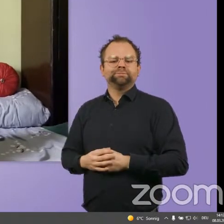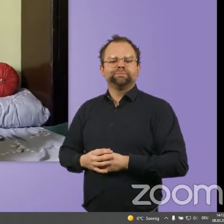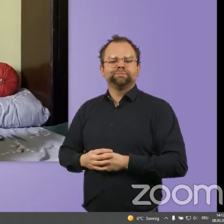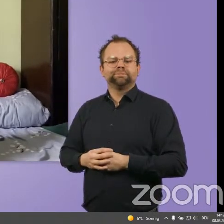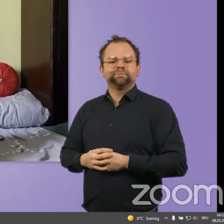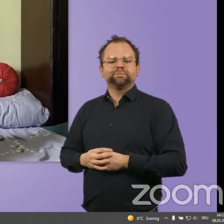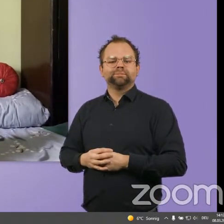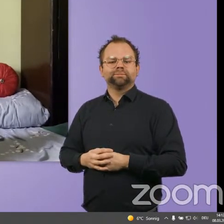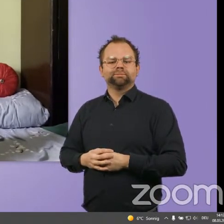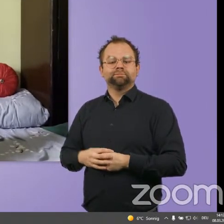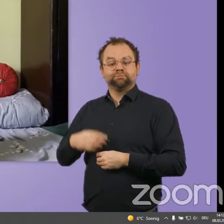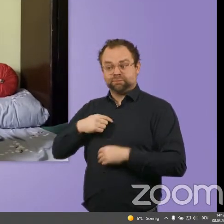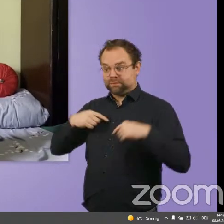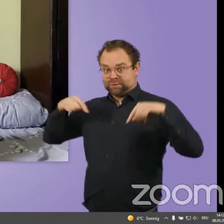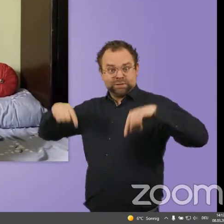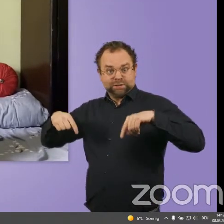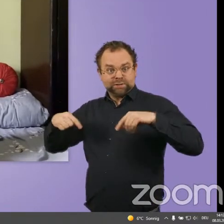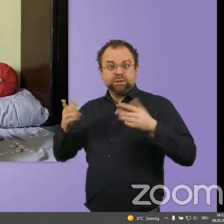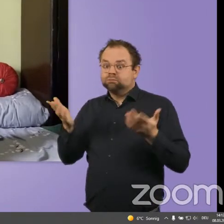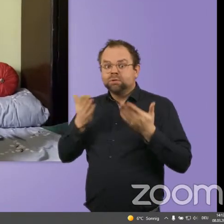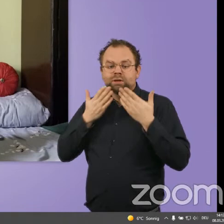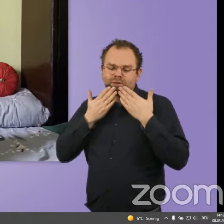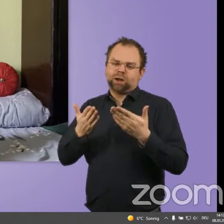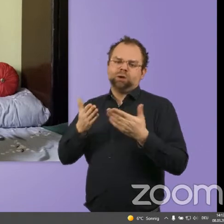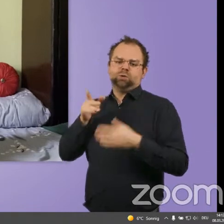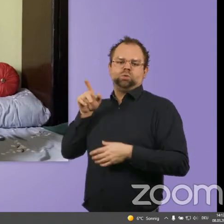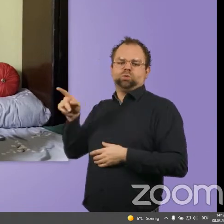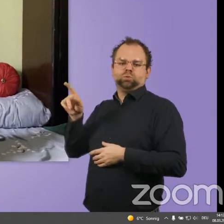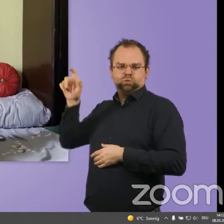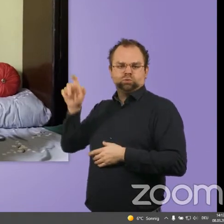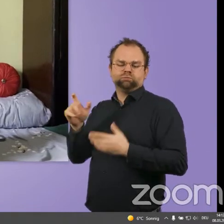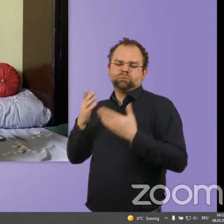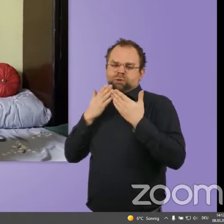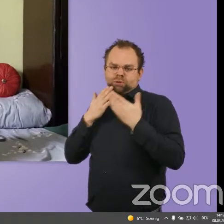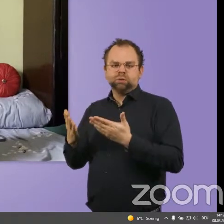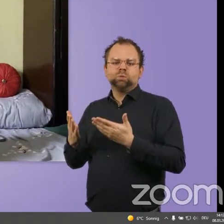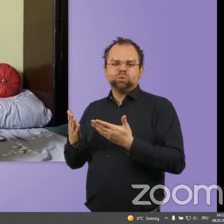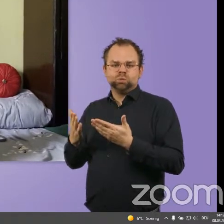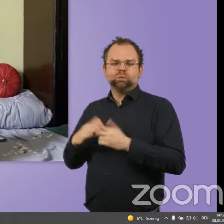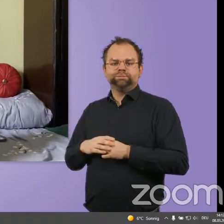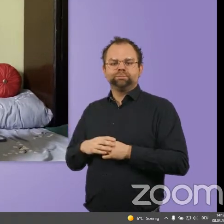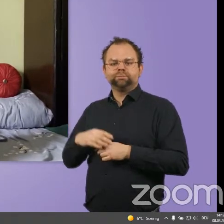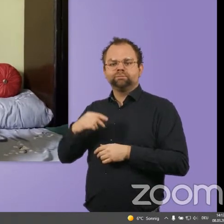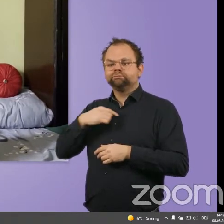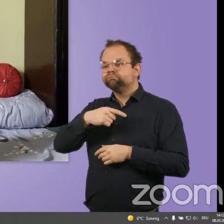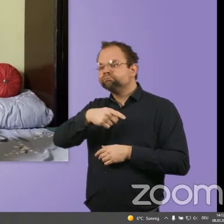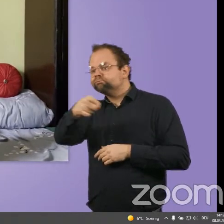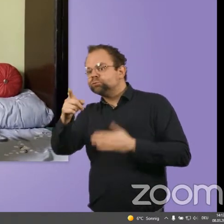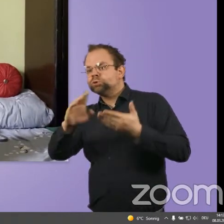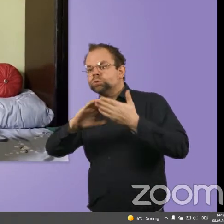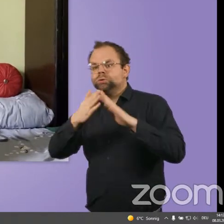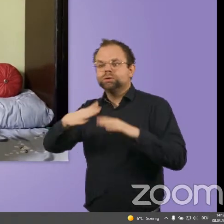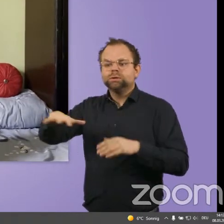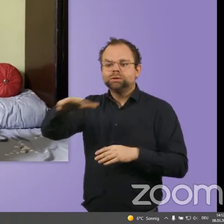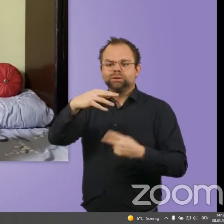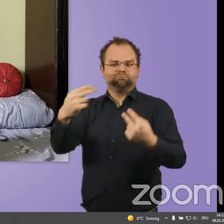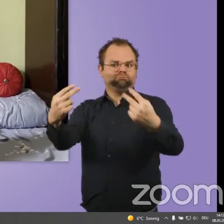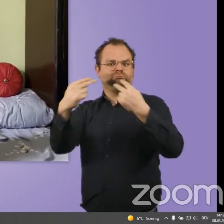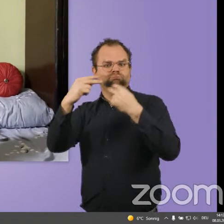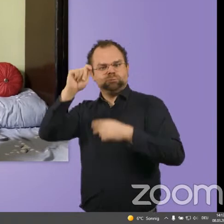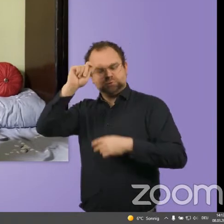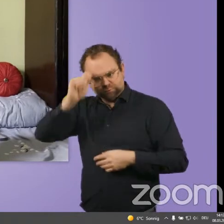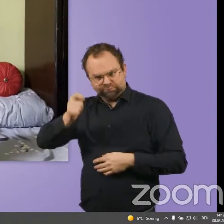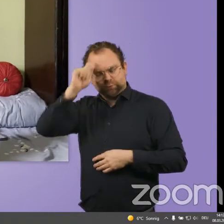भन्छु उहाँले गर्दा नै म आज यो ठाउँमा छु जति मेरो समाजमा इज्जत छ जति मेरो समाजमा इज्जत छ जति म